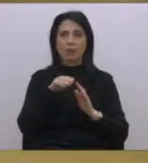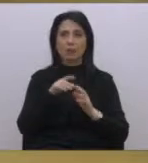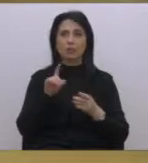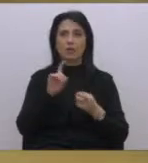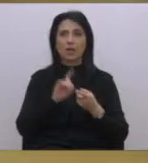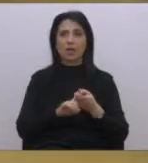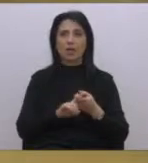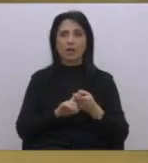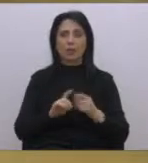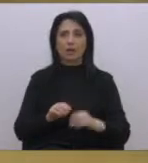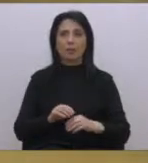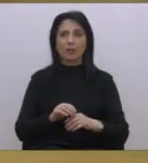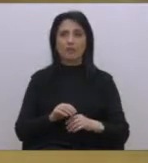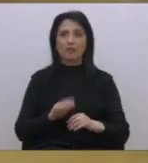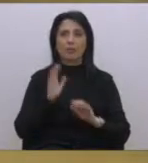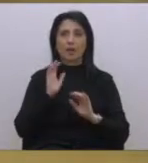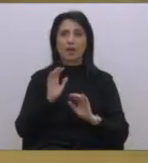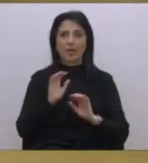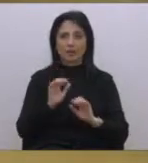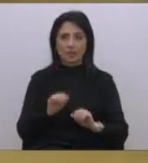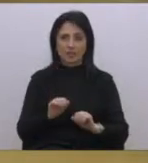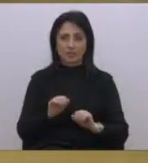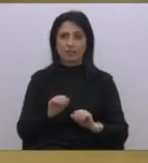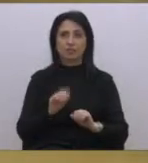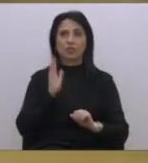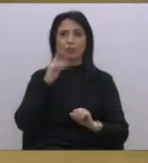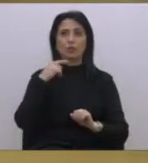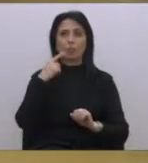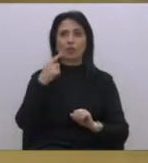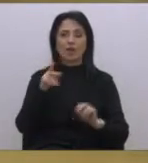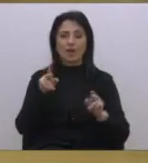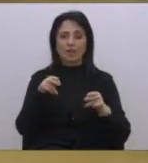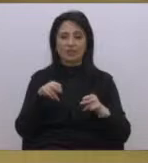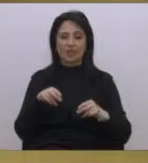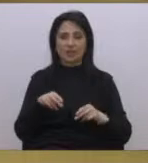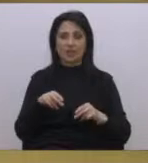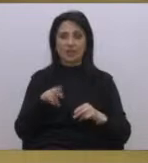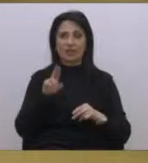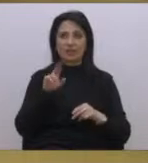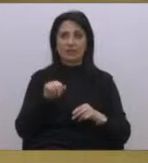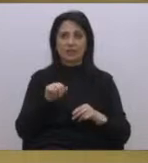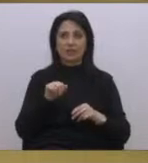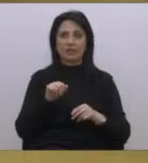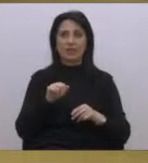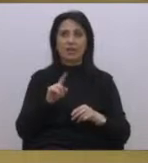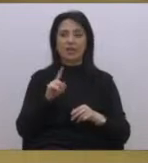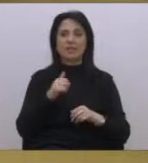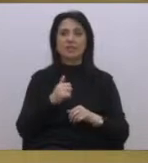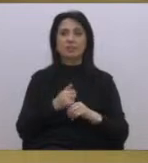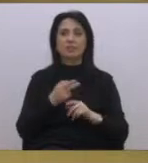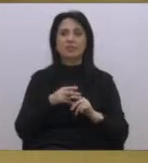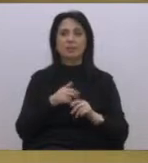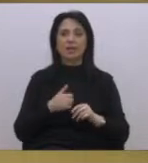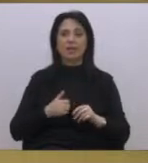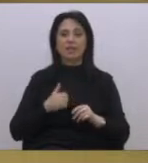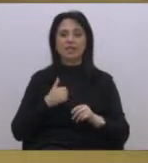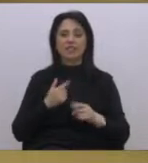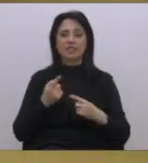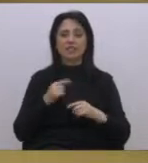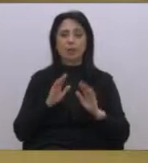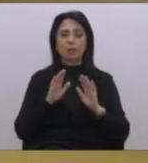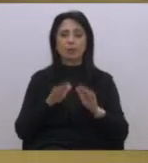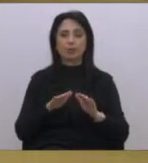seheba. Harta Sageria, Momovaze Gatulia, da, Rastavaria, im Girsebis, da,